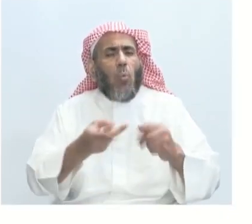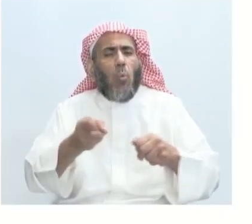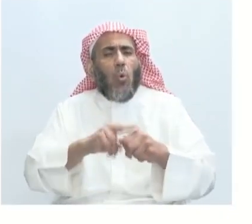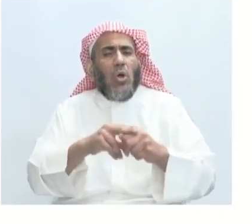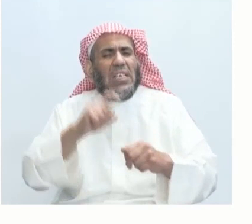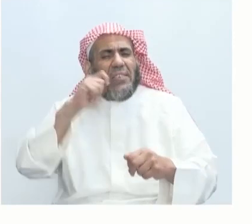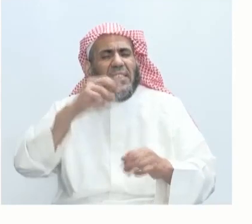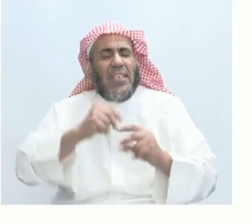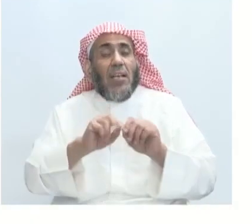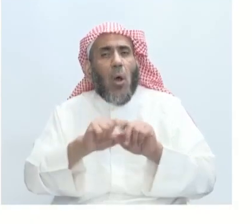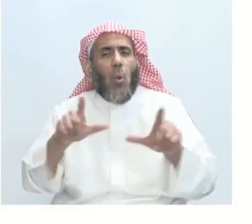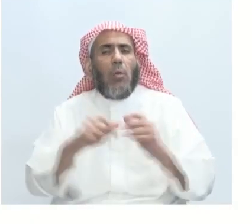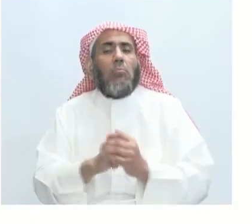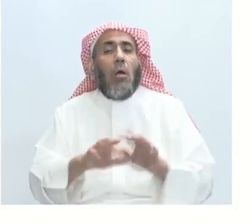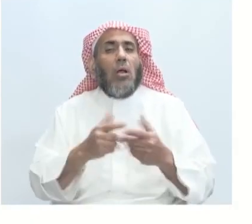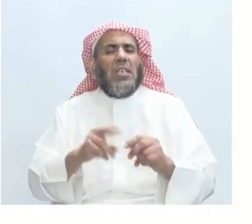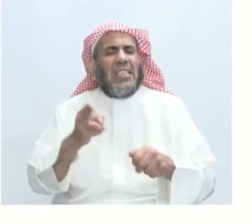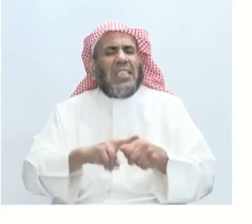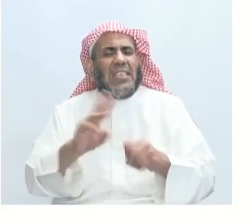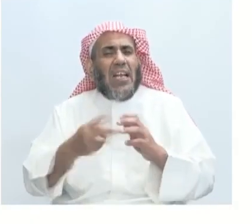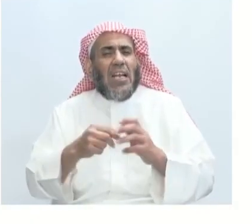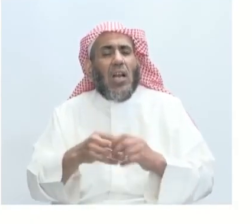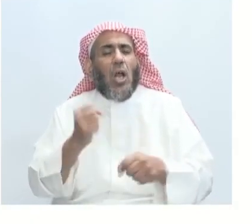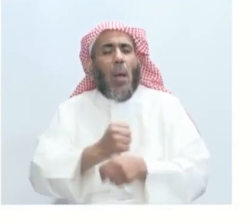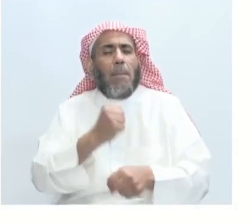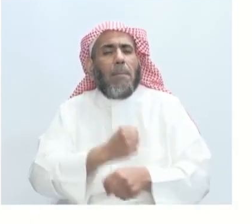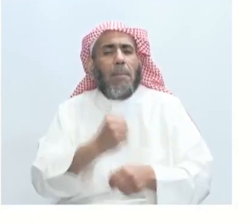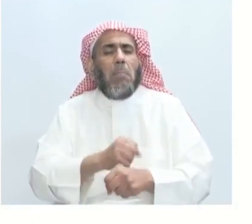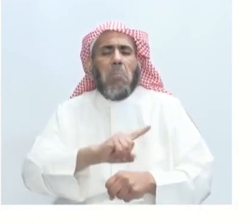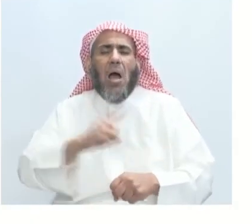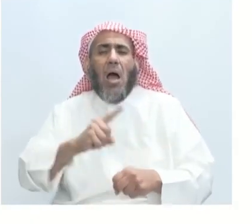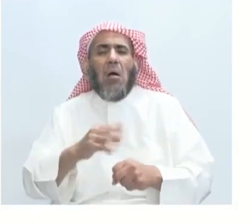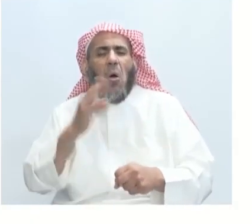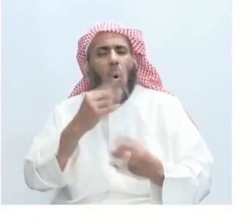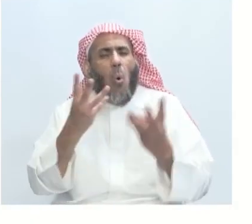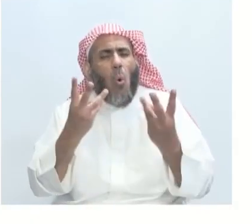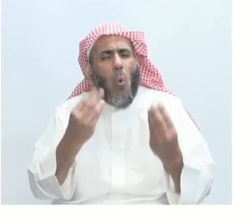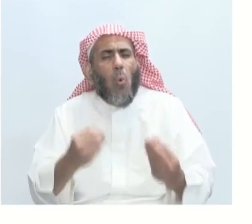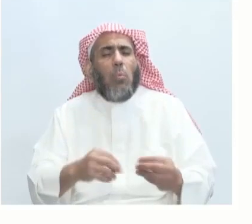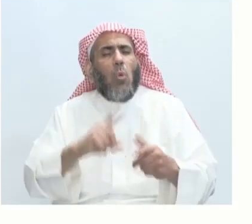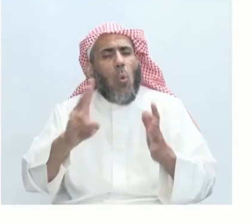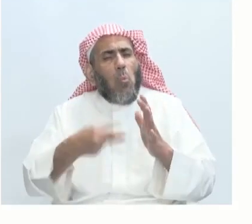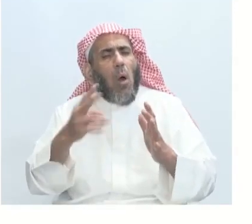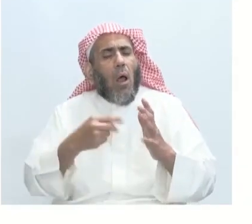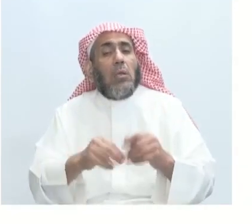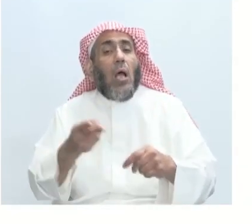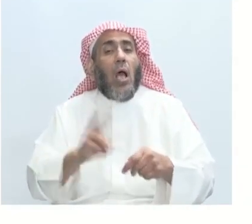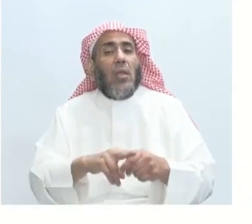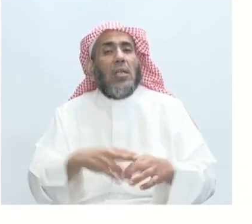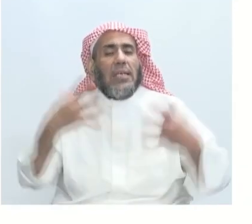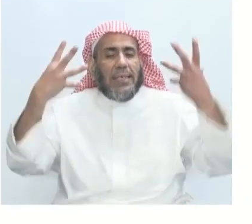في السر او في العلن ايضا ت تكرار القيام بشيء ما عددا معينا من المرات ايضا